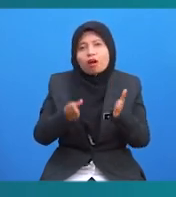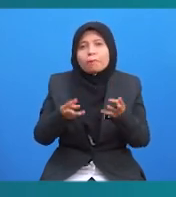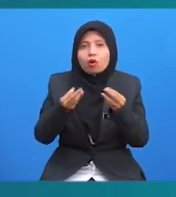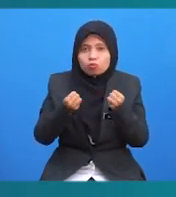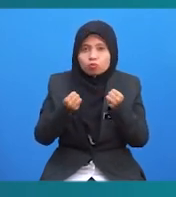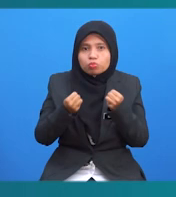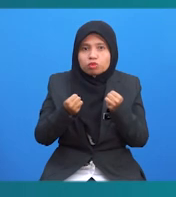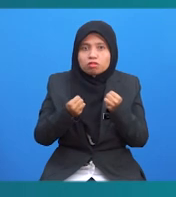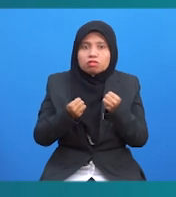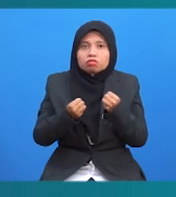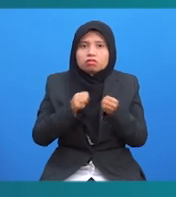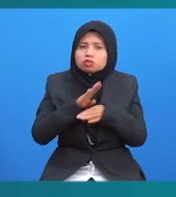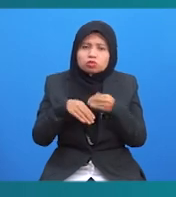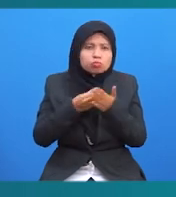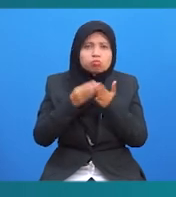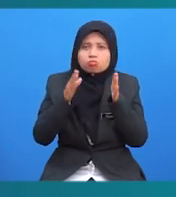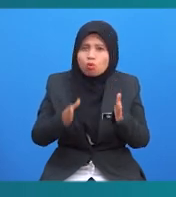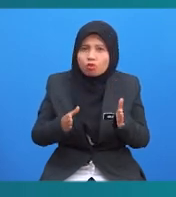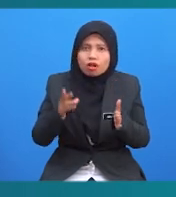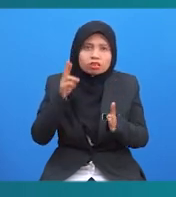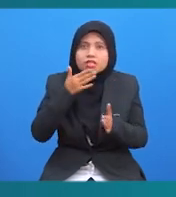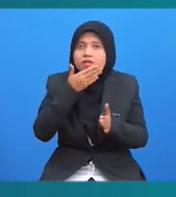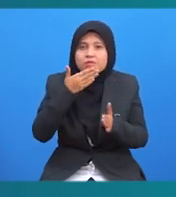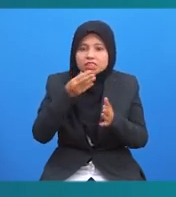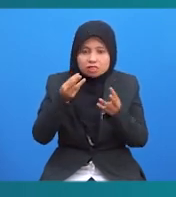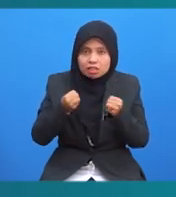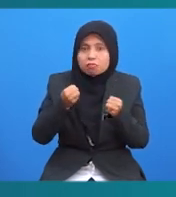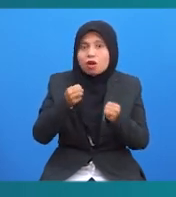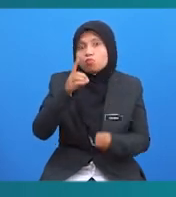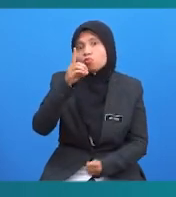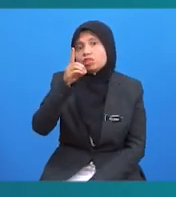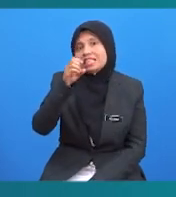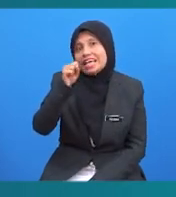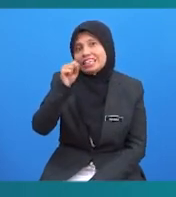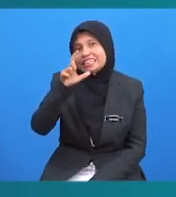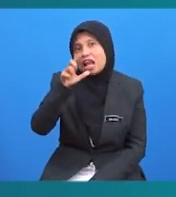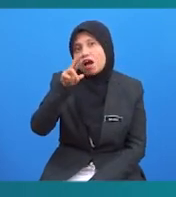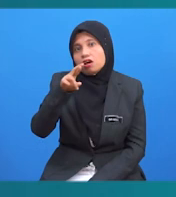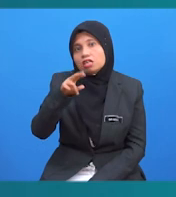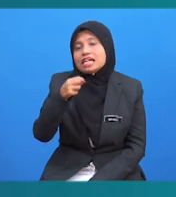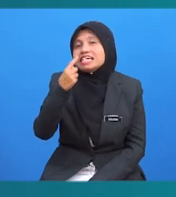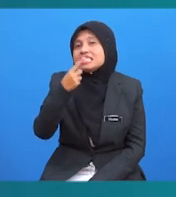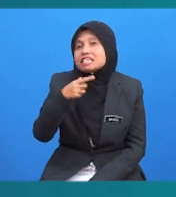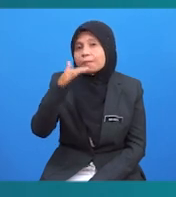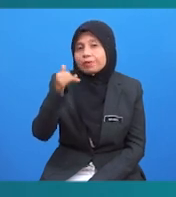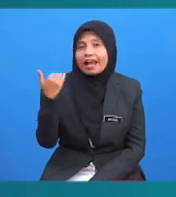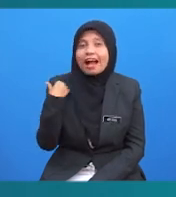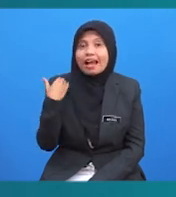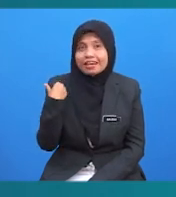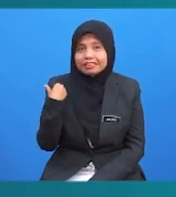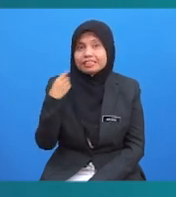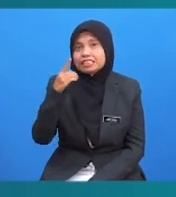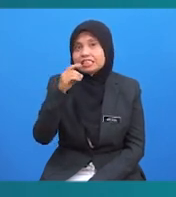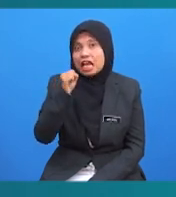yang mana diidamkan oleh setiap remaja dan orang dewasa pada ketika itu. Sesiapa yang memiliki kamera